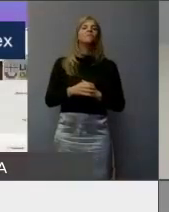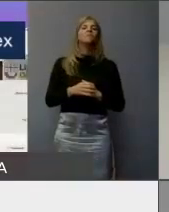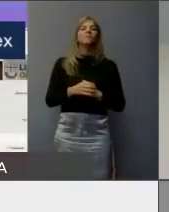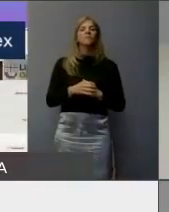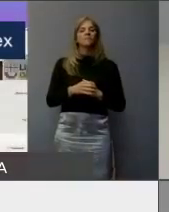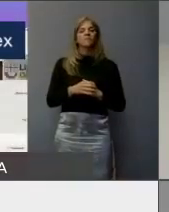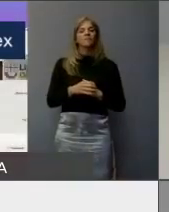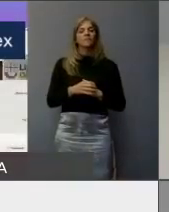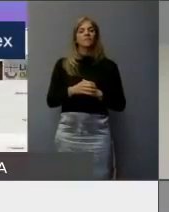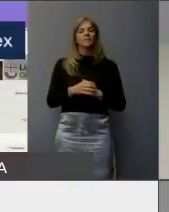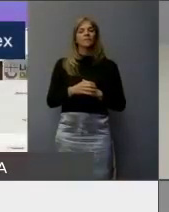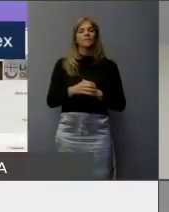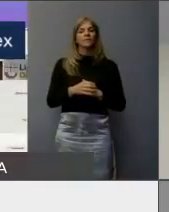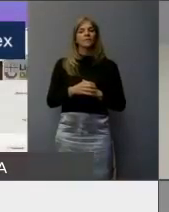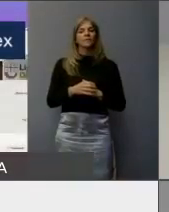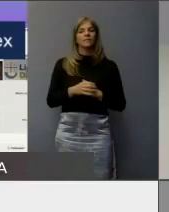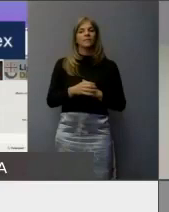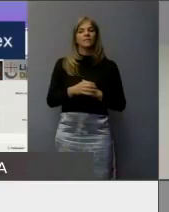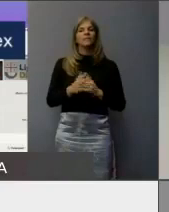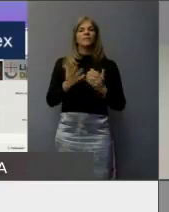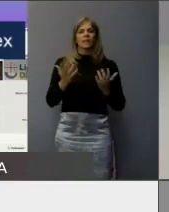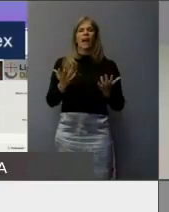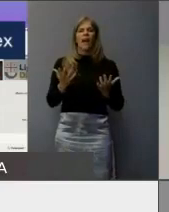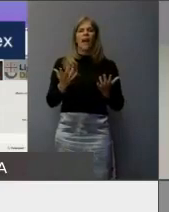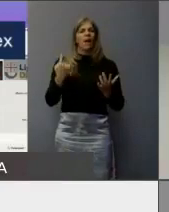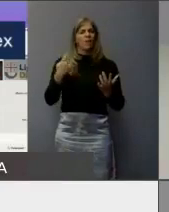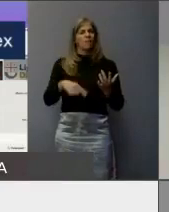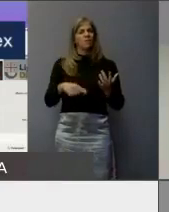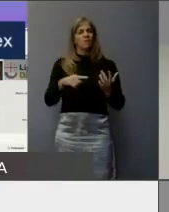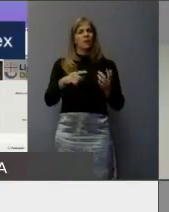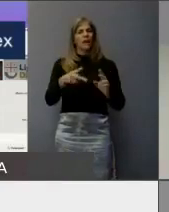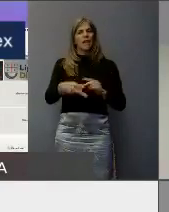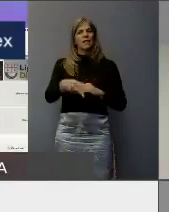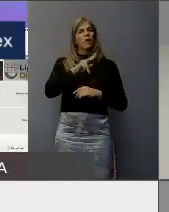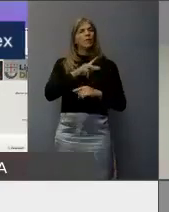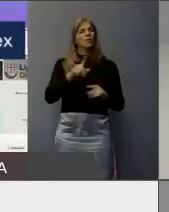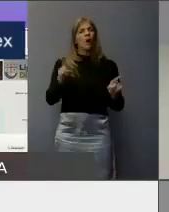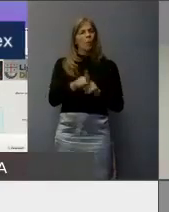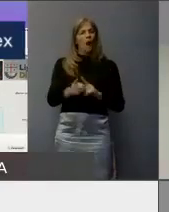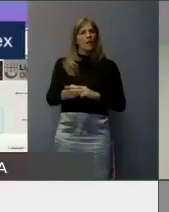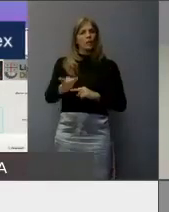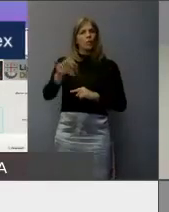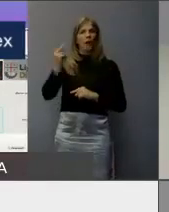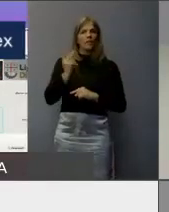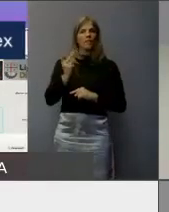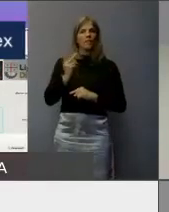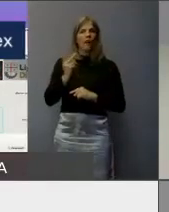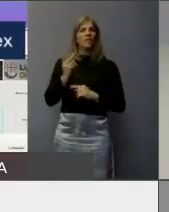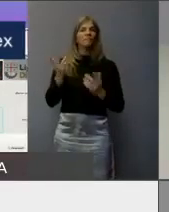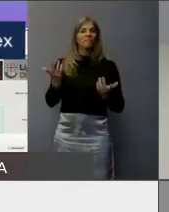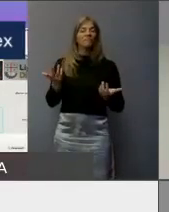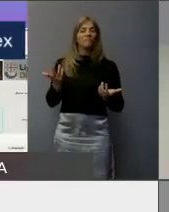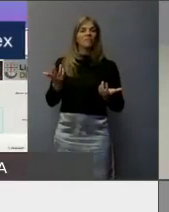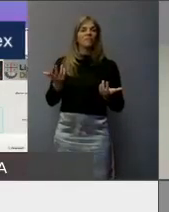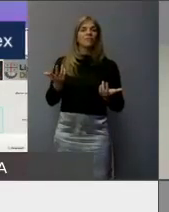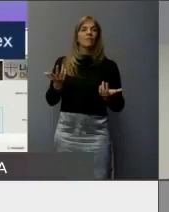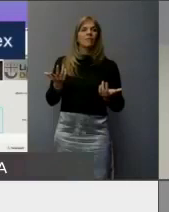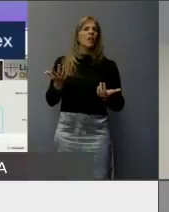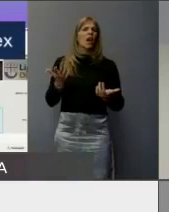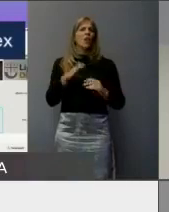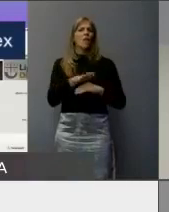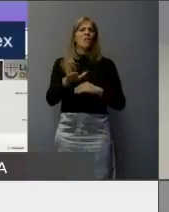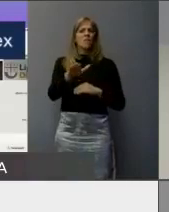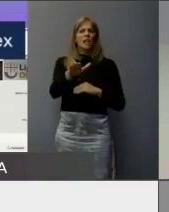in più o meno per sé la risposta che ho ottenuto due anni fa in cui mi si segnala che non è un